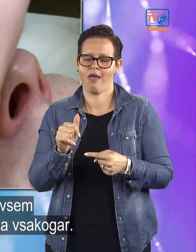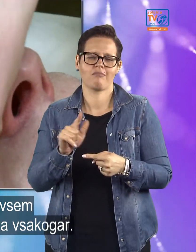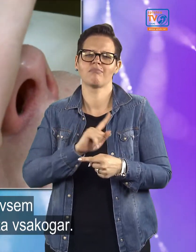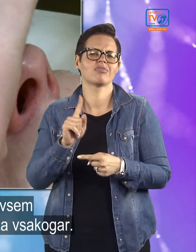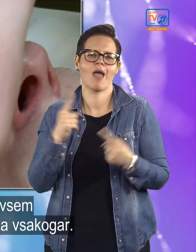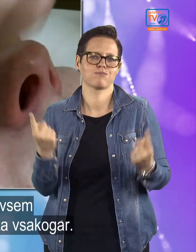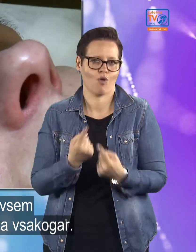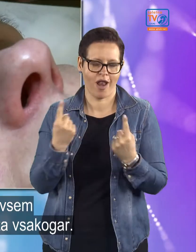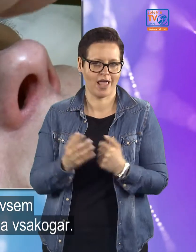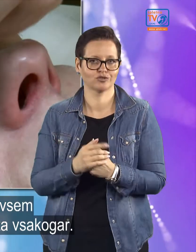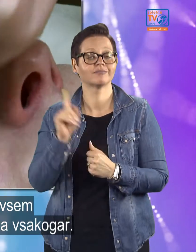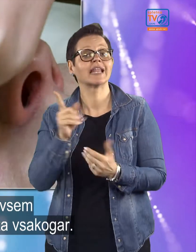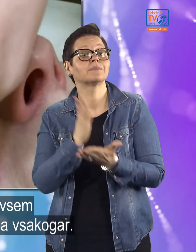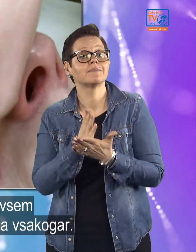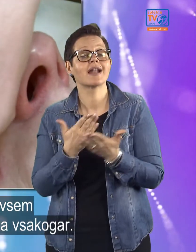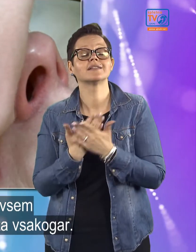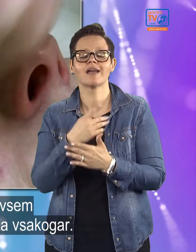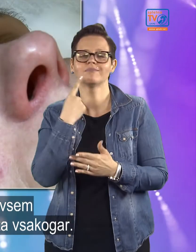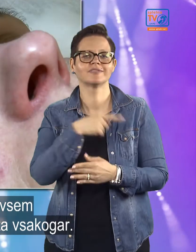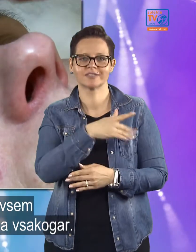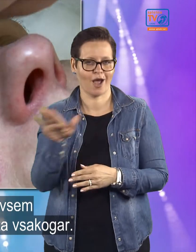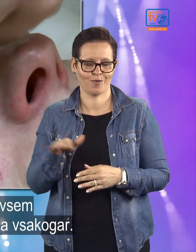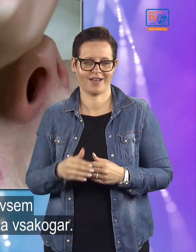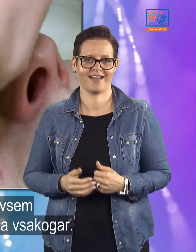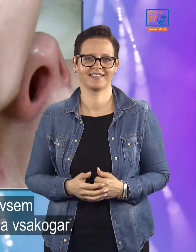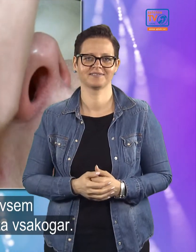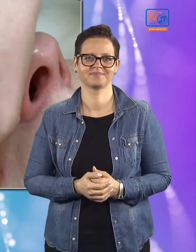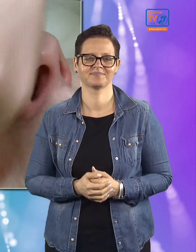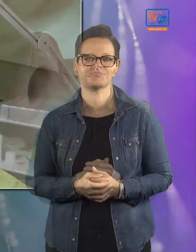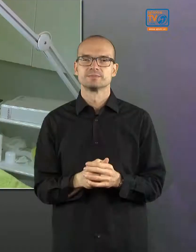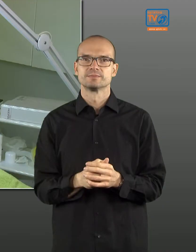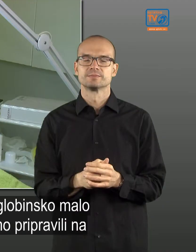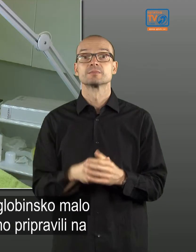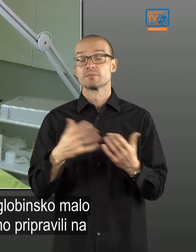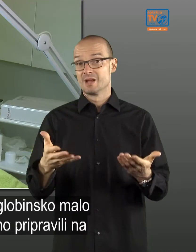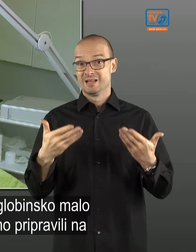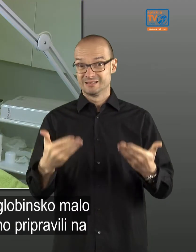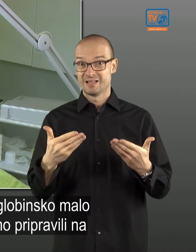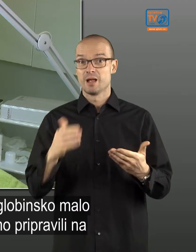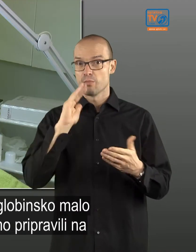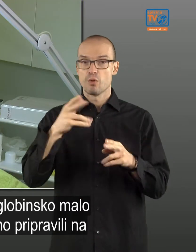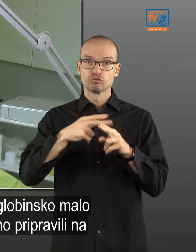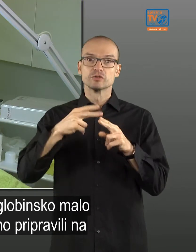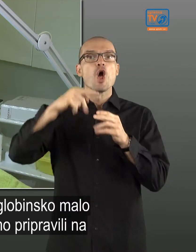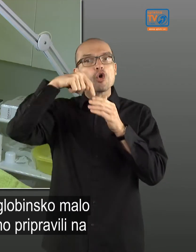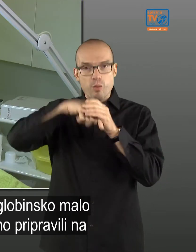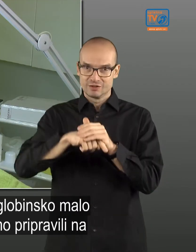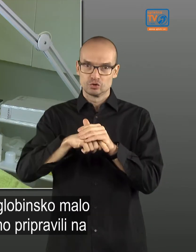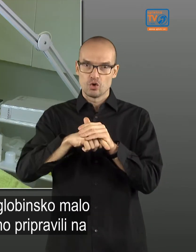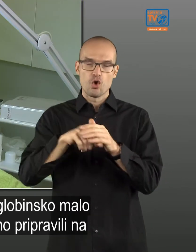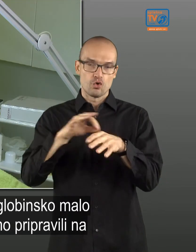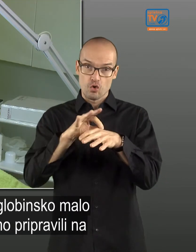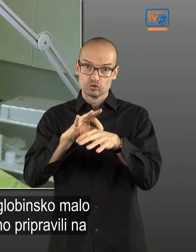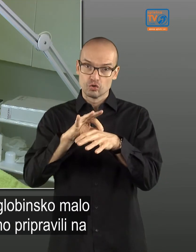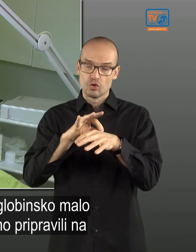Postopek je povsem neboleč in primeren za vsakogar. Zdaj bomo očistili globinsko